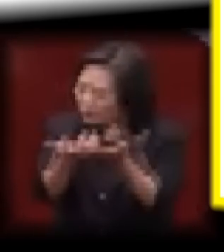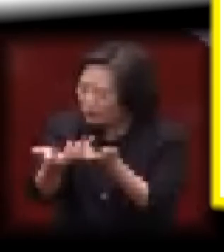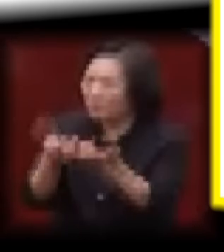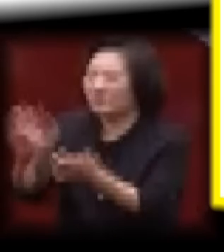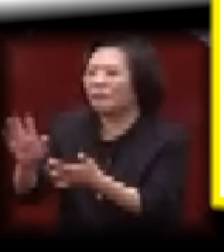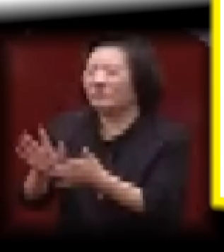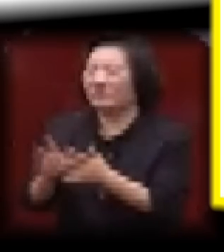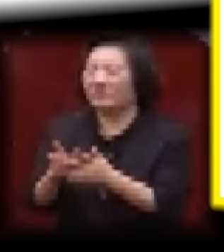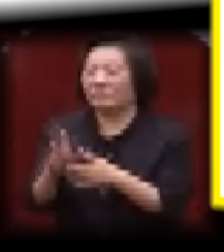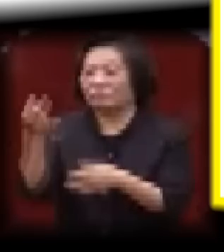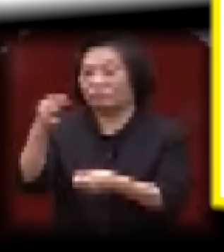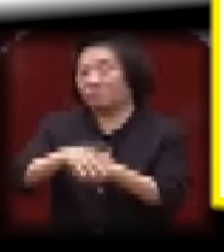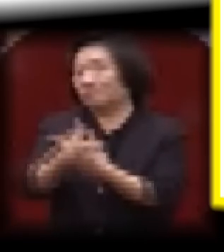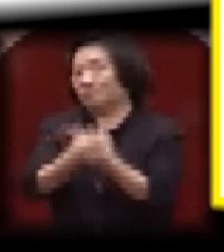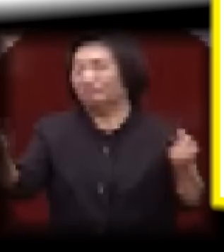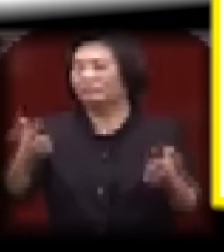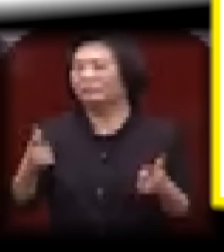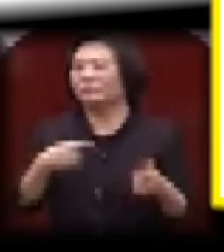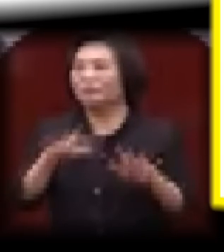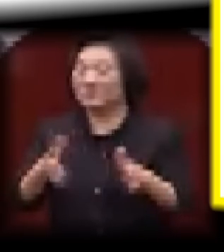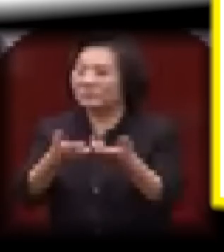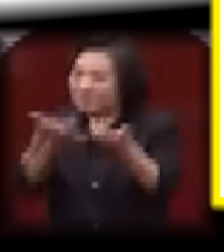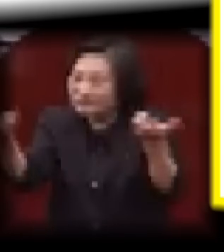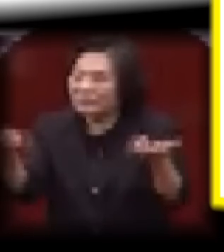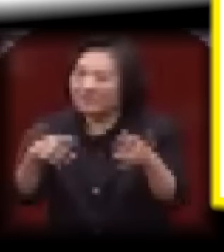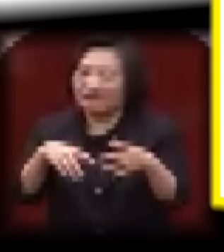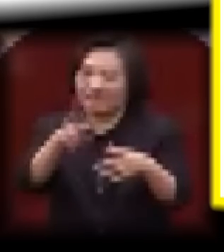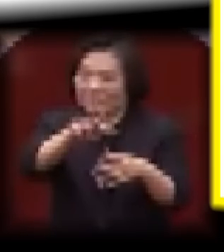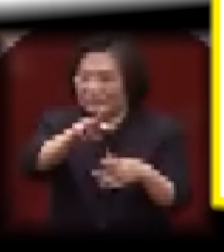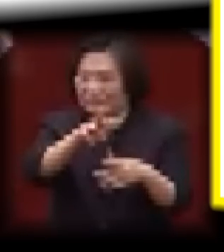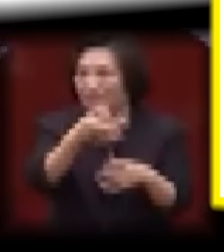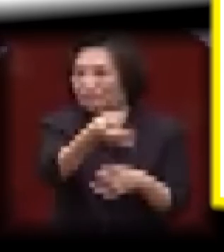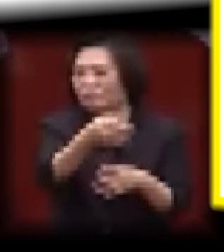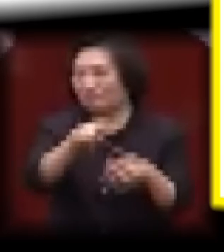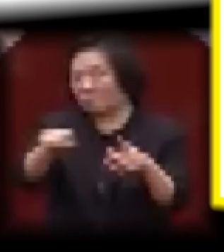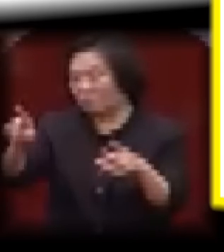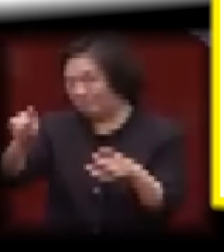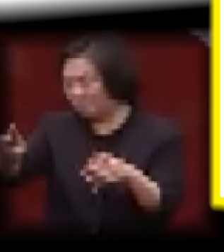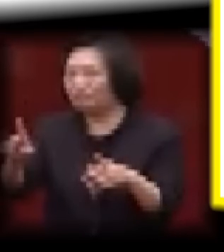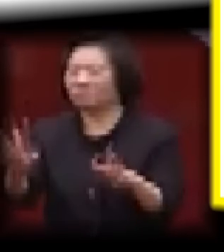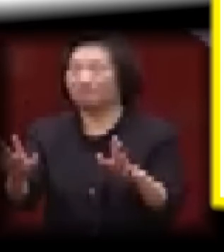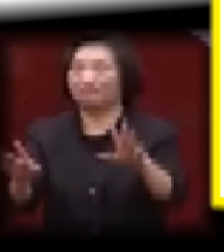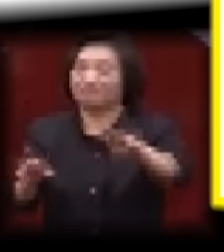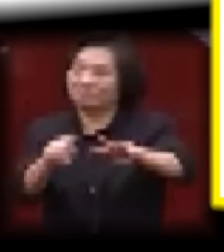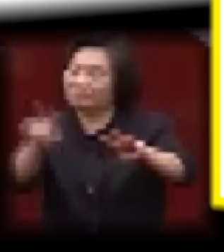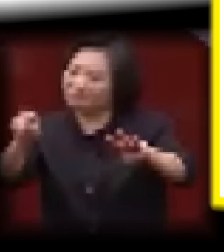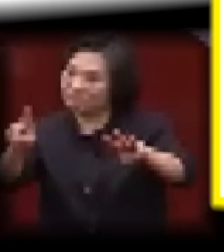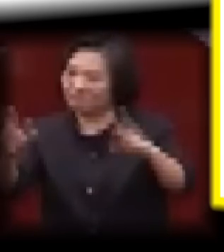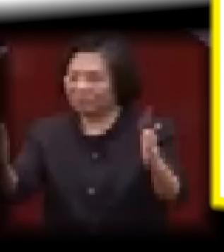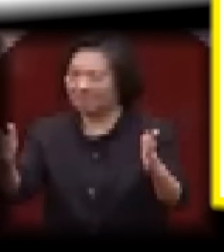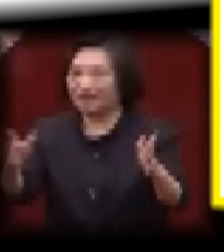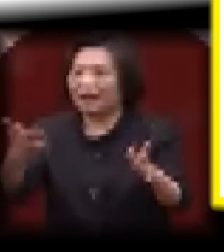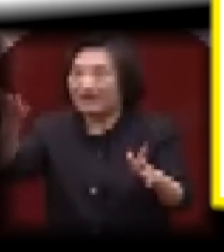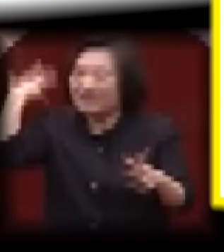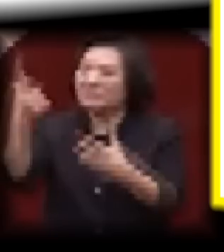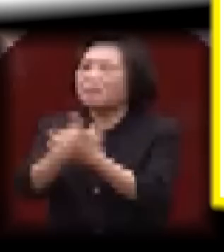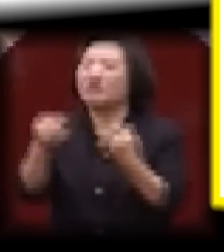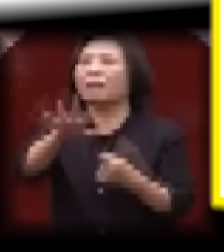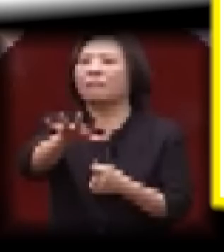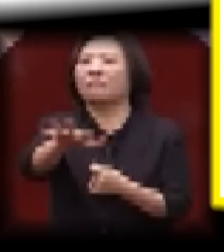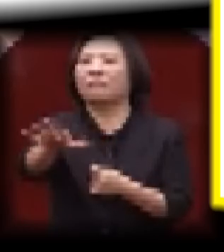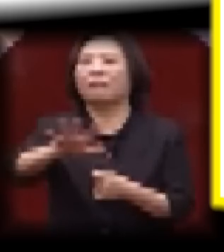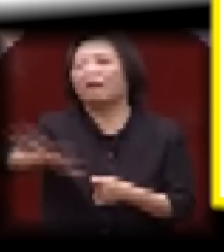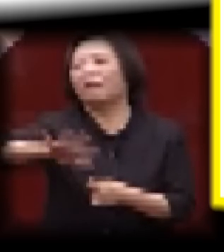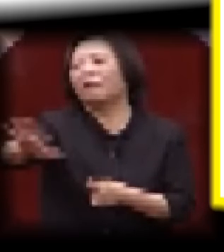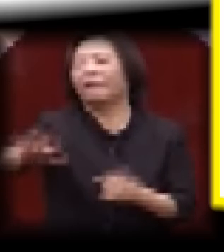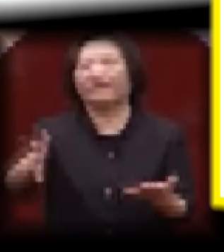前整个租金补贴现在改变了，最低是3000元，最高可以到11000元，跟过去固定5000元那个做法不太一样，我